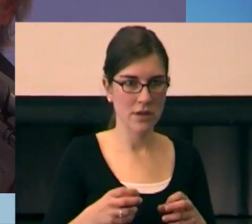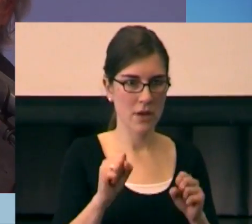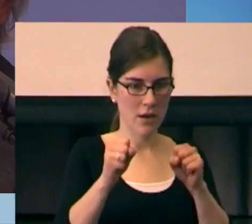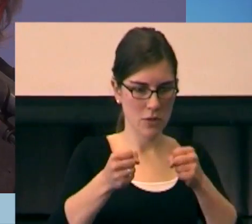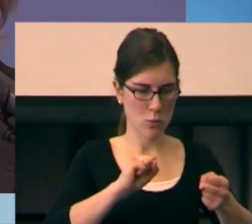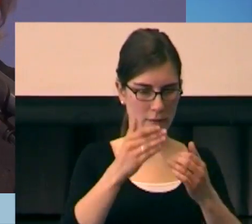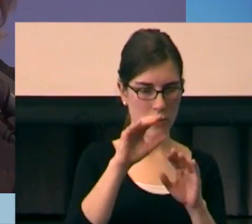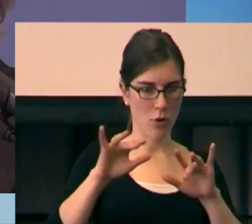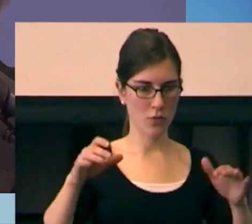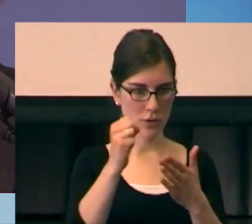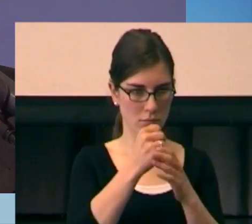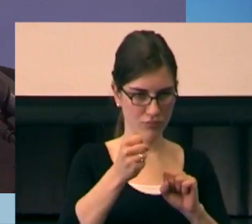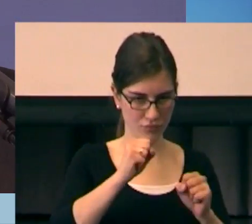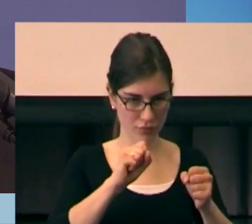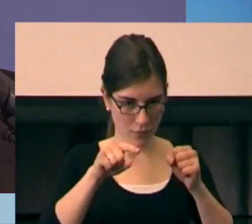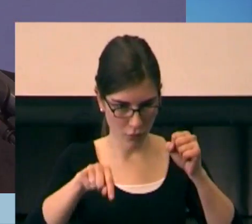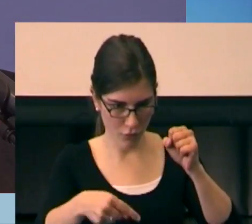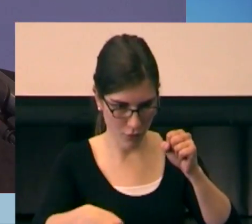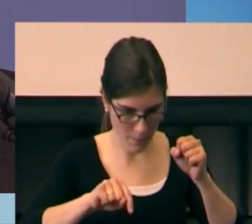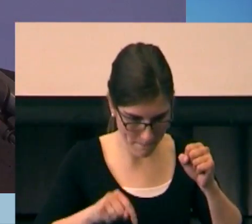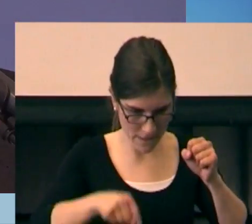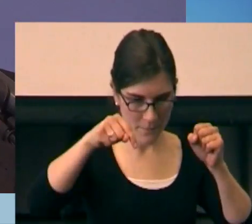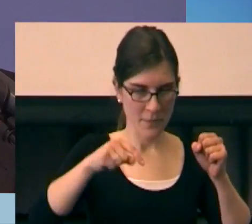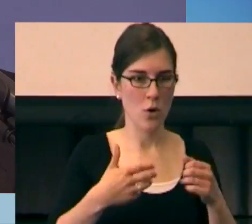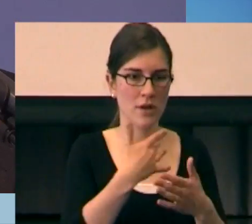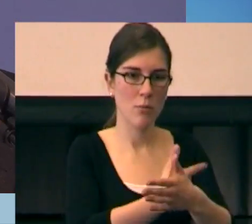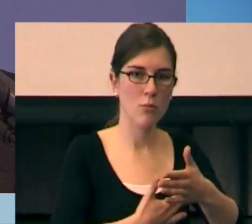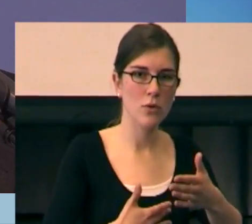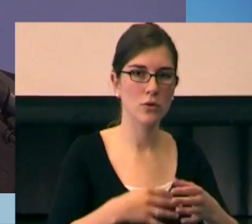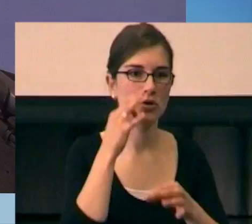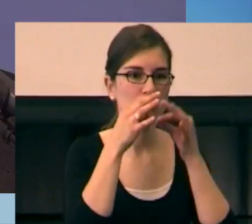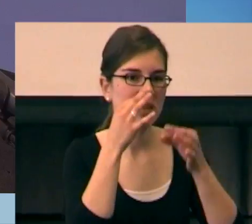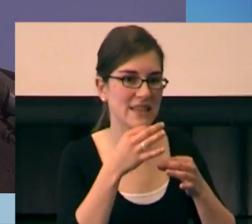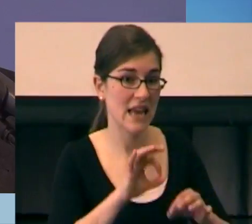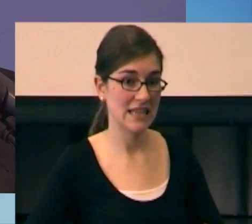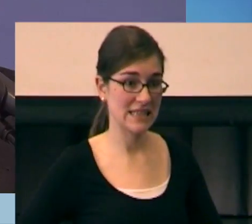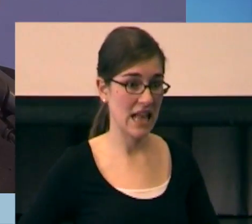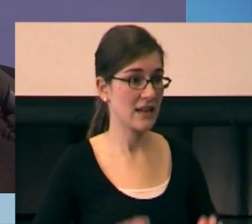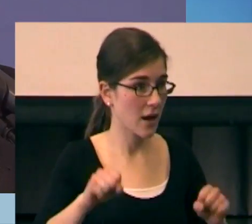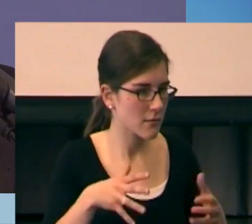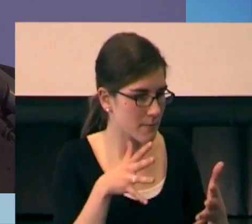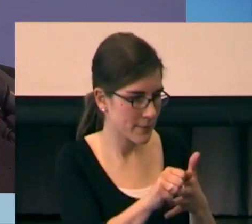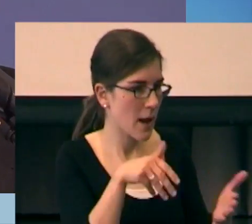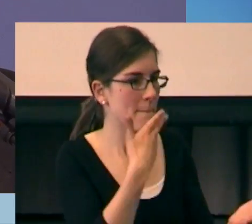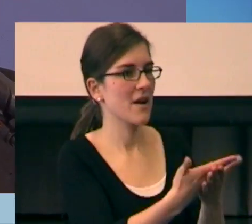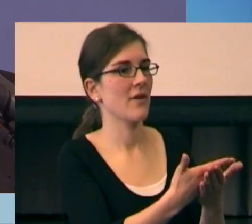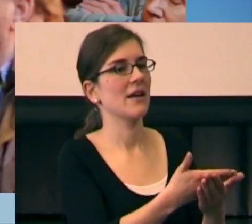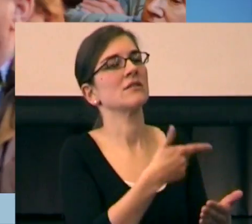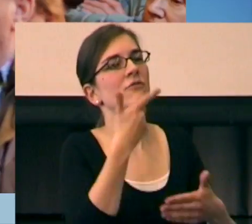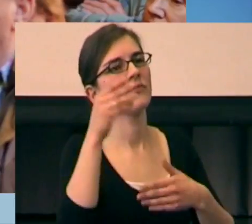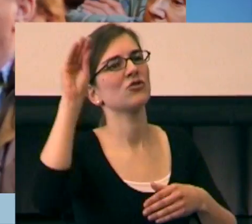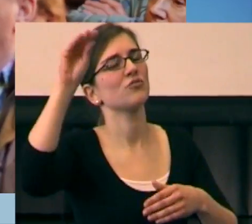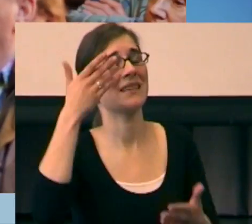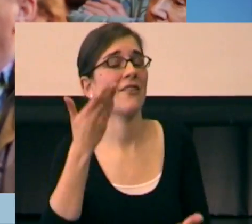Und dass wir eventuell im Blut zirkulierende Tumorzellen nachweisen können. Dass wir also dann über einfachere, nicht so